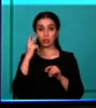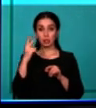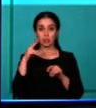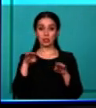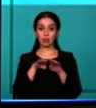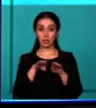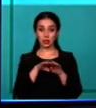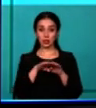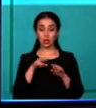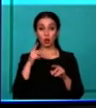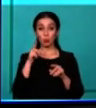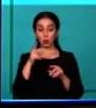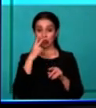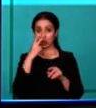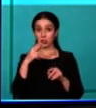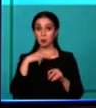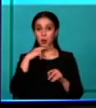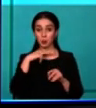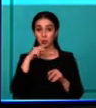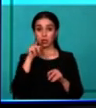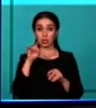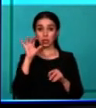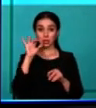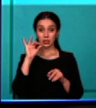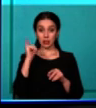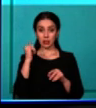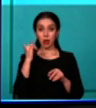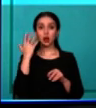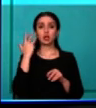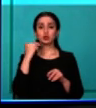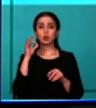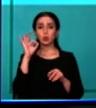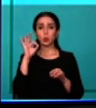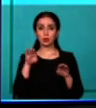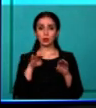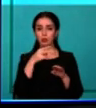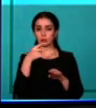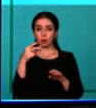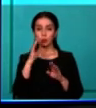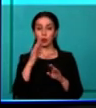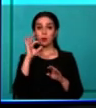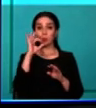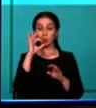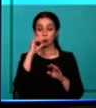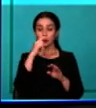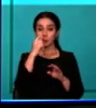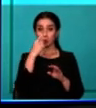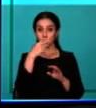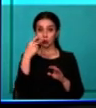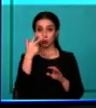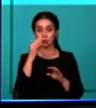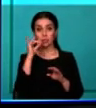тенг. Энди эътибор беринг. Демак, y қачон 0 га тенг бўлади? Минус 3 ва 2